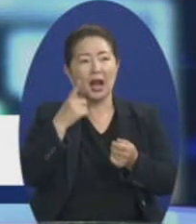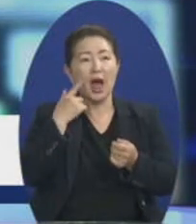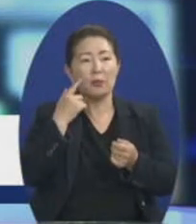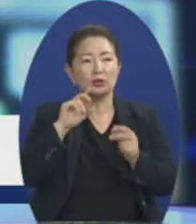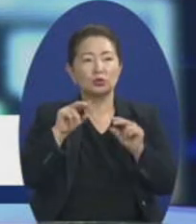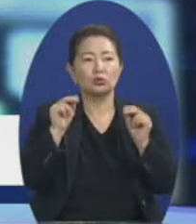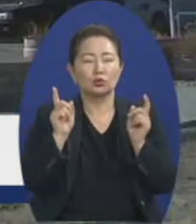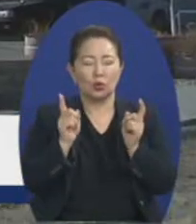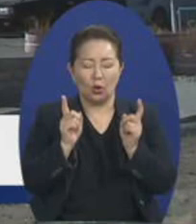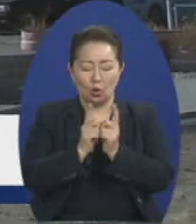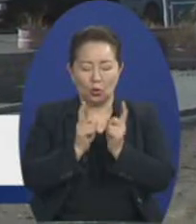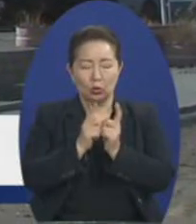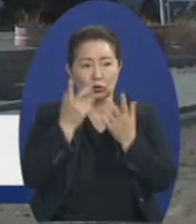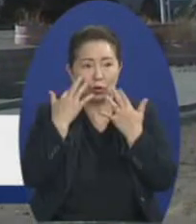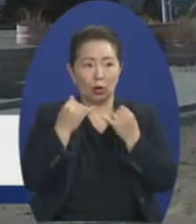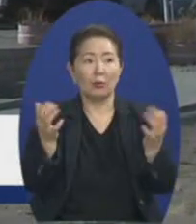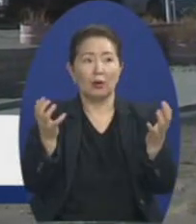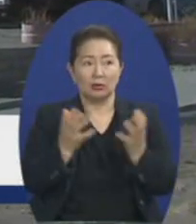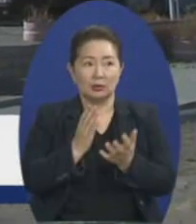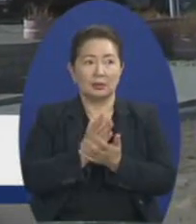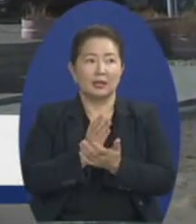байгуулжээ.